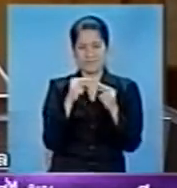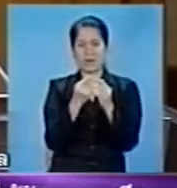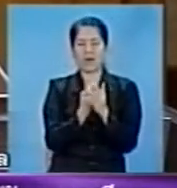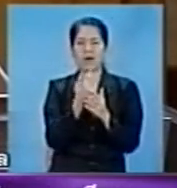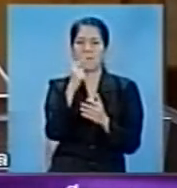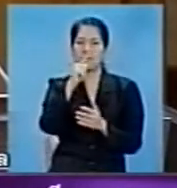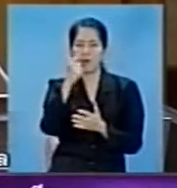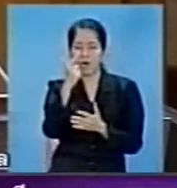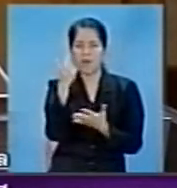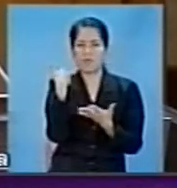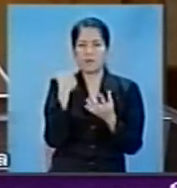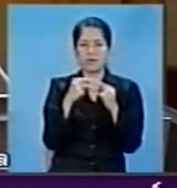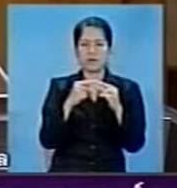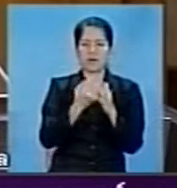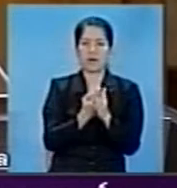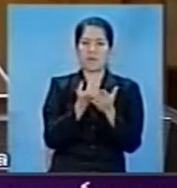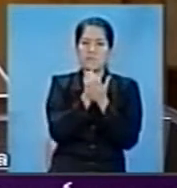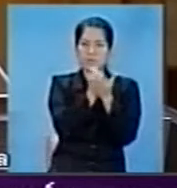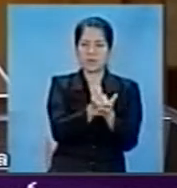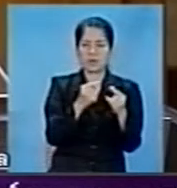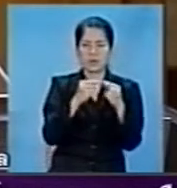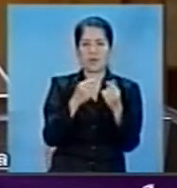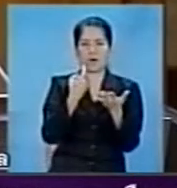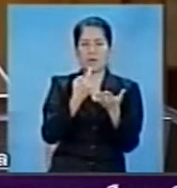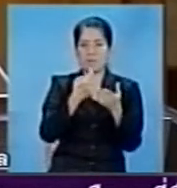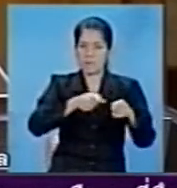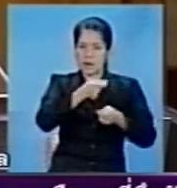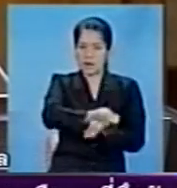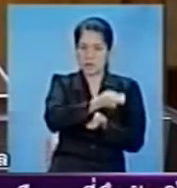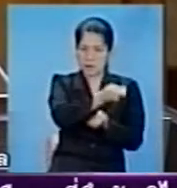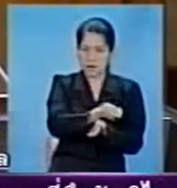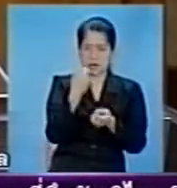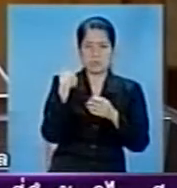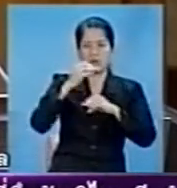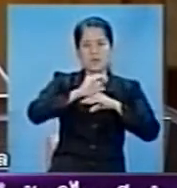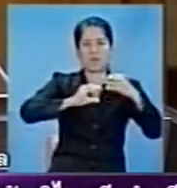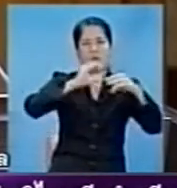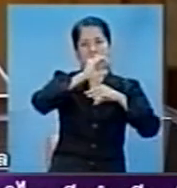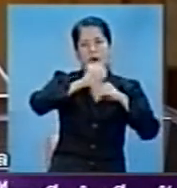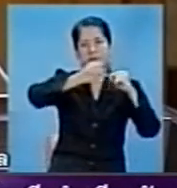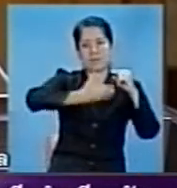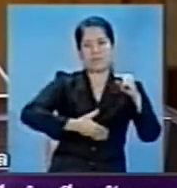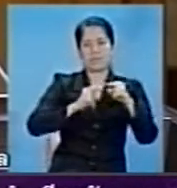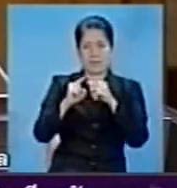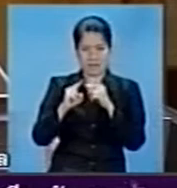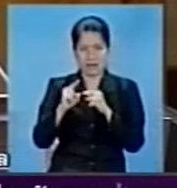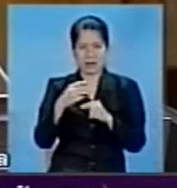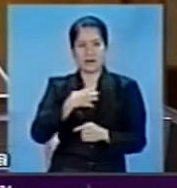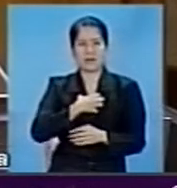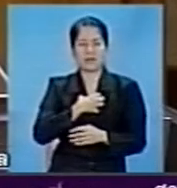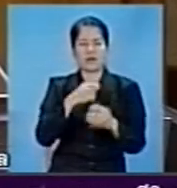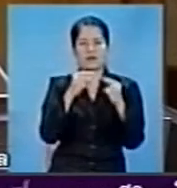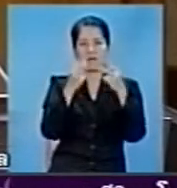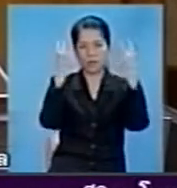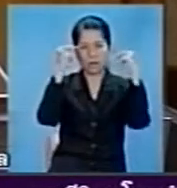พักหนี้เกษตรกรหรือโครงการอื่นๆอยากจะให้นายกทักษิณกลับมามีอำนาจ